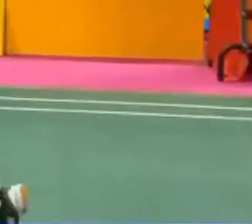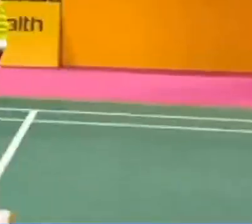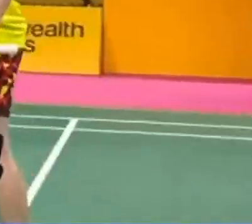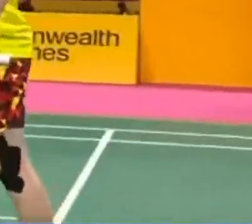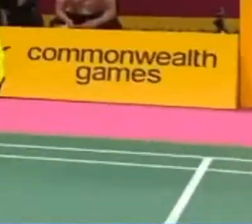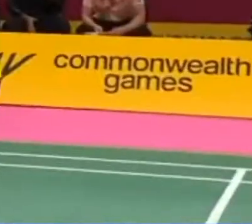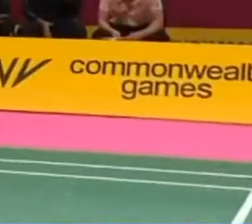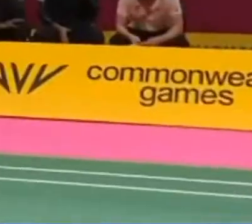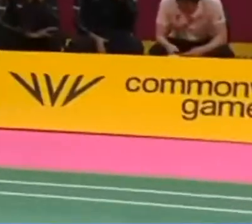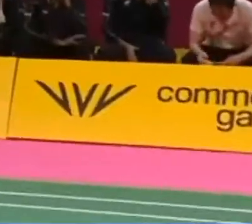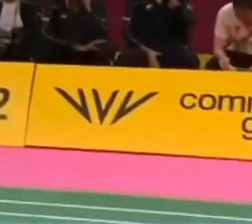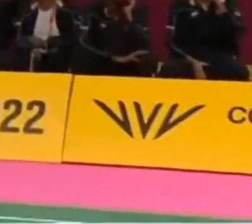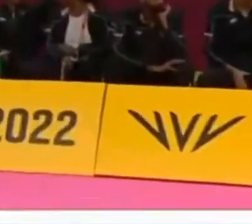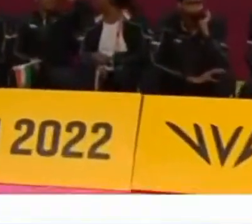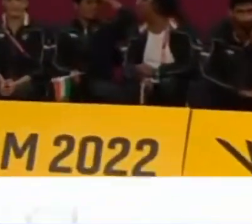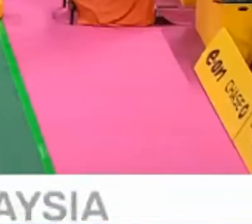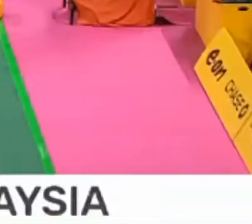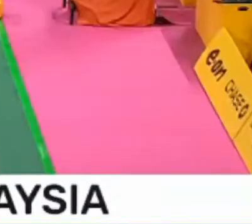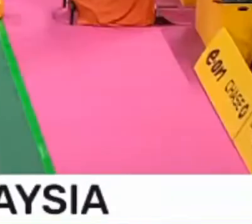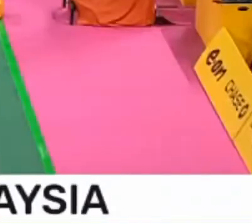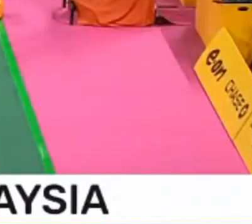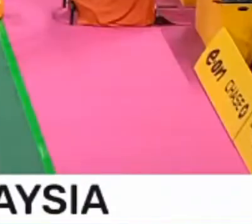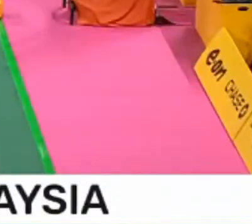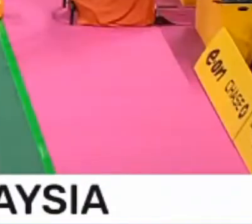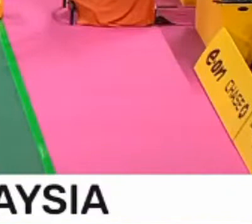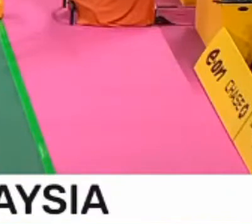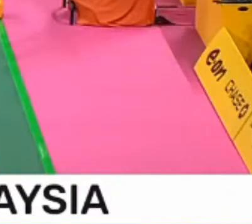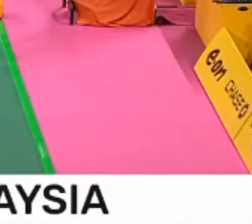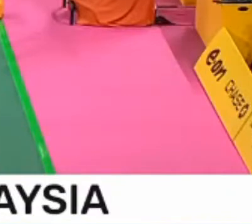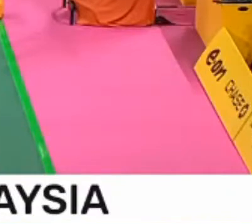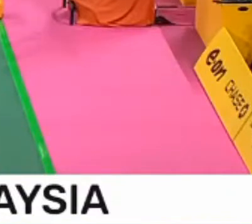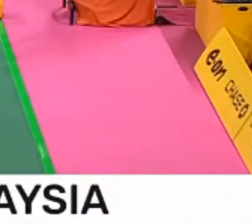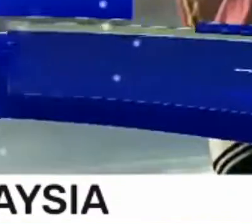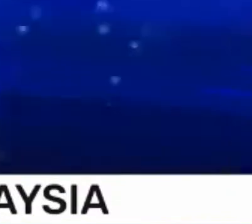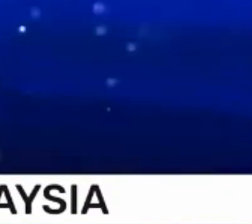Sasaran 6 pingat emas di Birmingham semakin hampir.